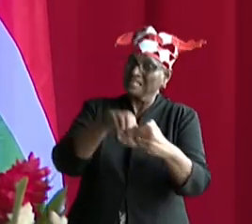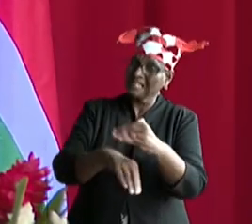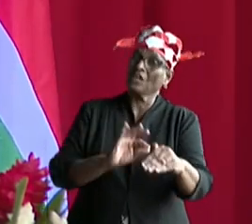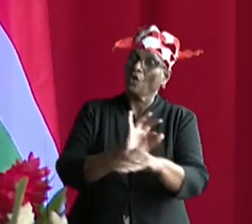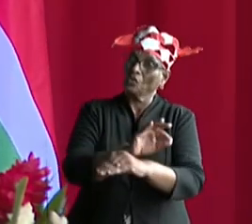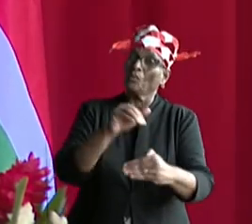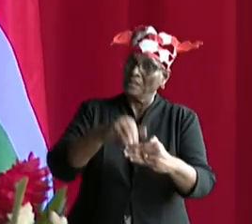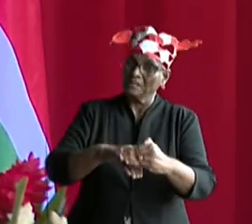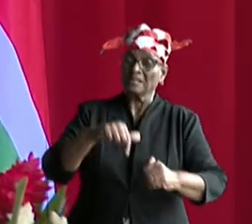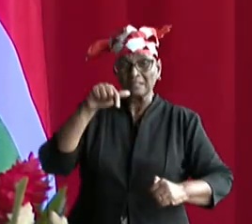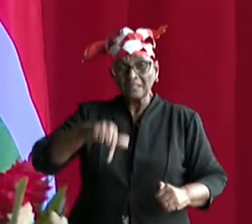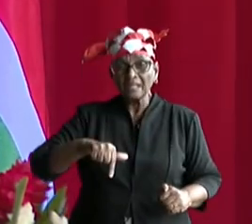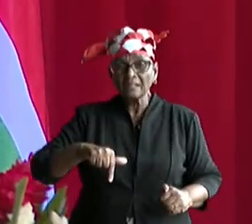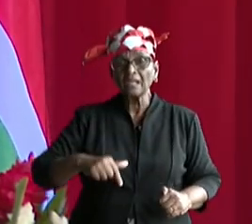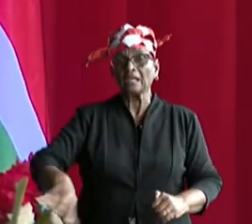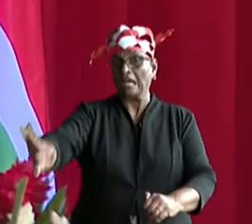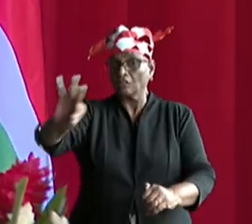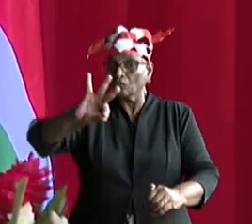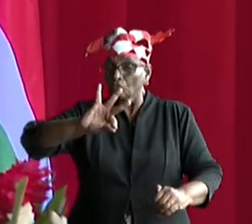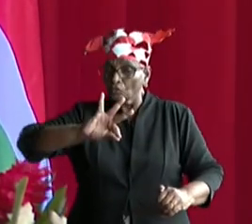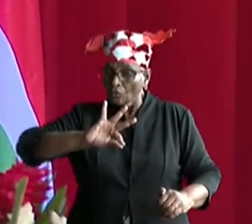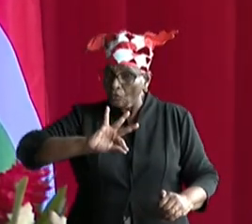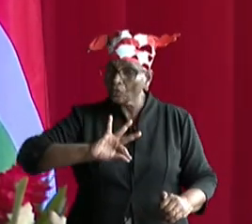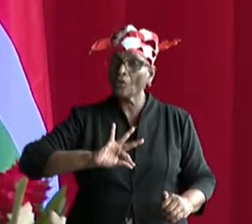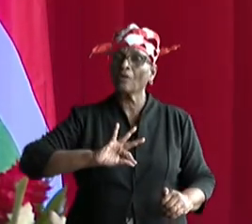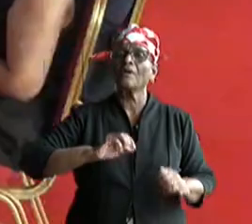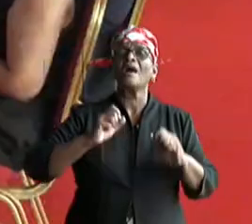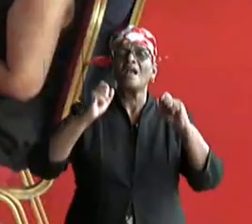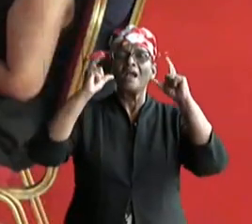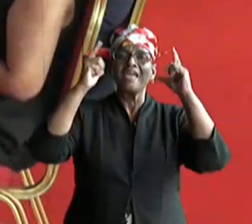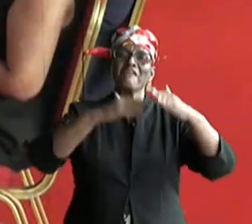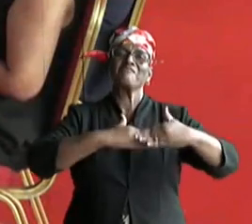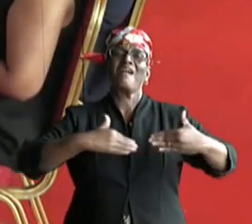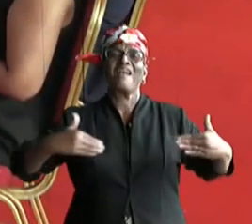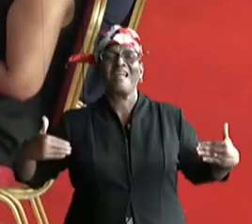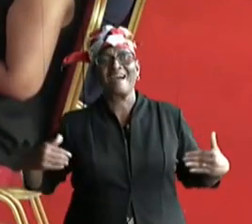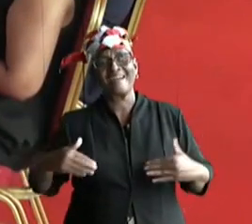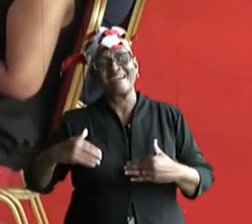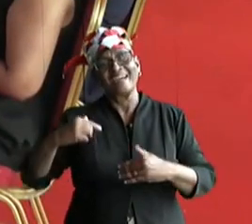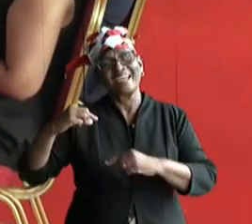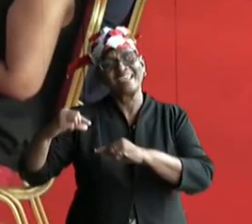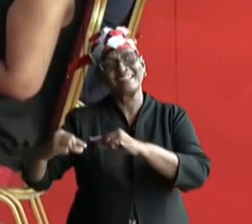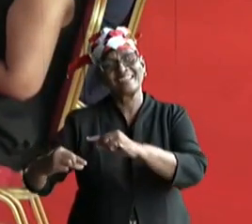investering retourneert zeer zeker een leven lang, generaties lang,